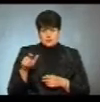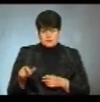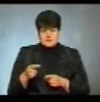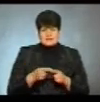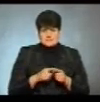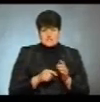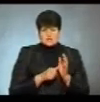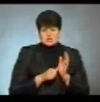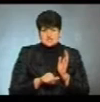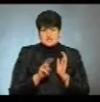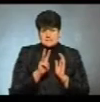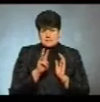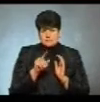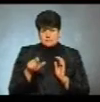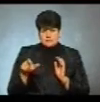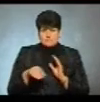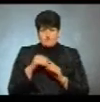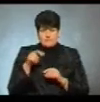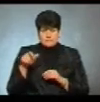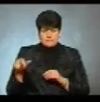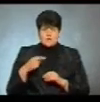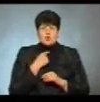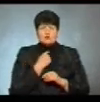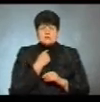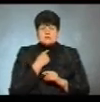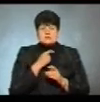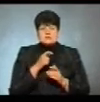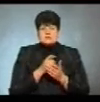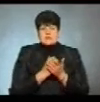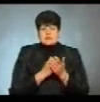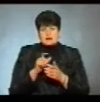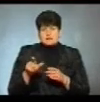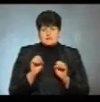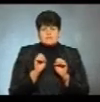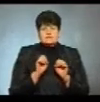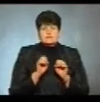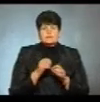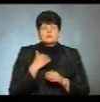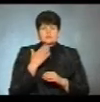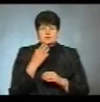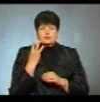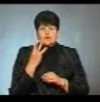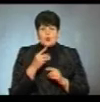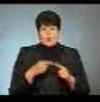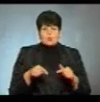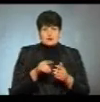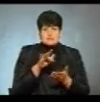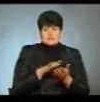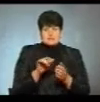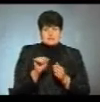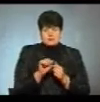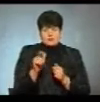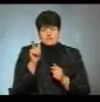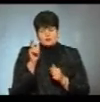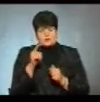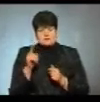понад 63% виборців. Голоси за кандидатів на Тернопільщині віддали так. По трьох округах із центром у Теребовлі, Чорткові